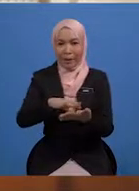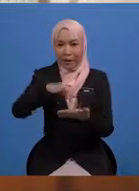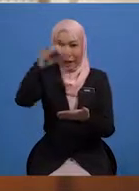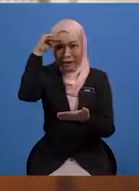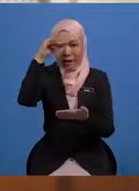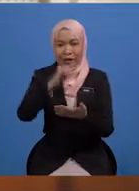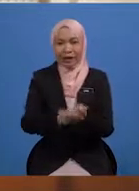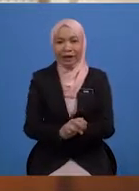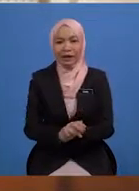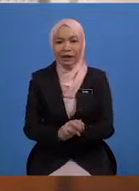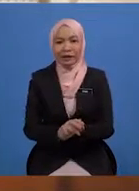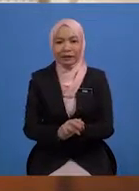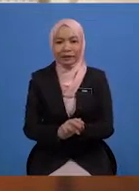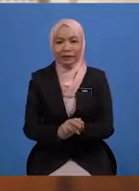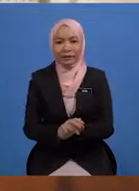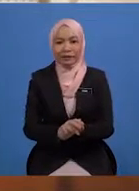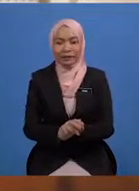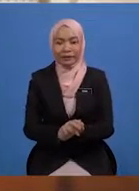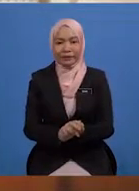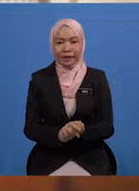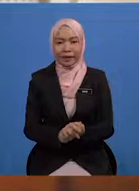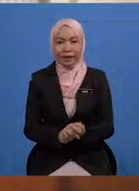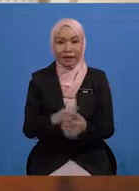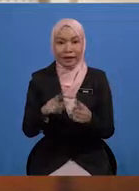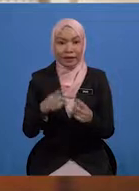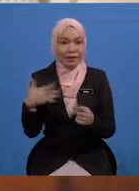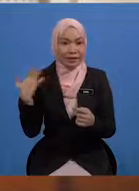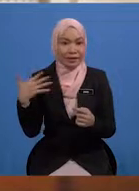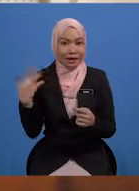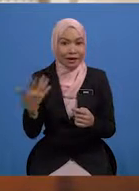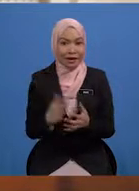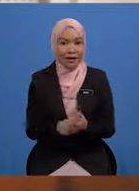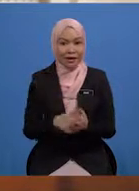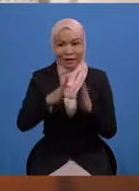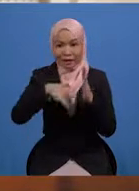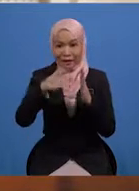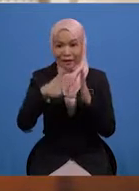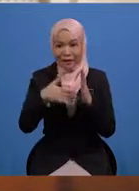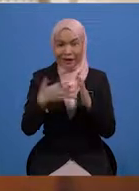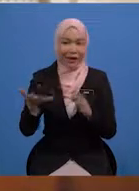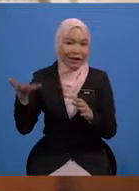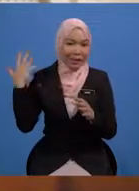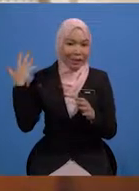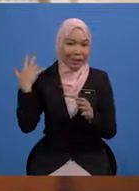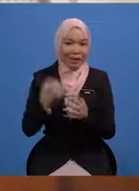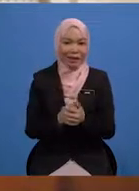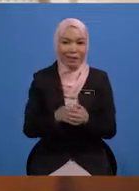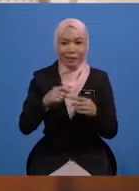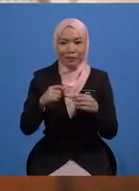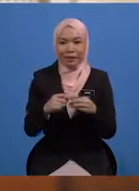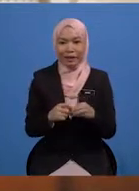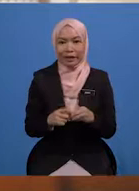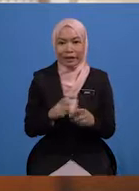sedikit kandungan karya aliran naturalism yang bertemakan lanskap, dan dalam masa yang